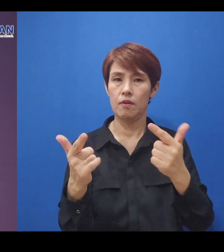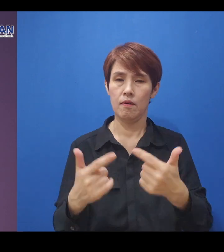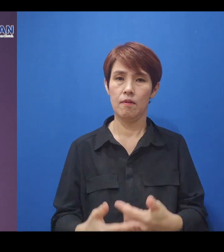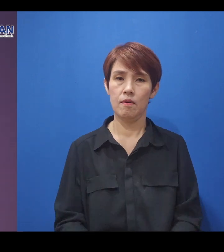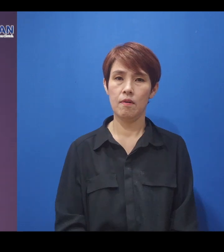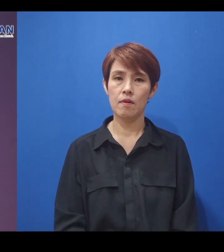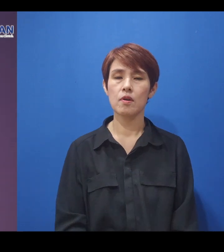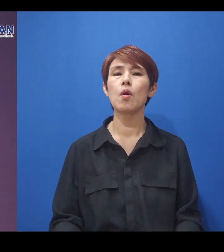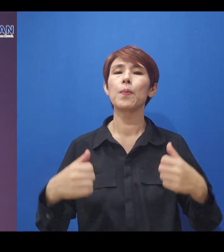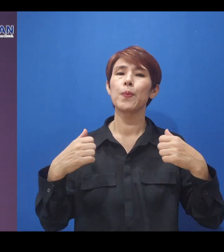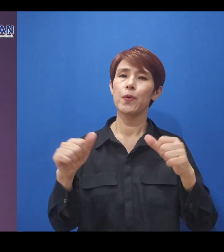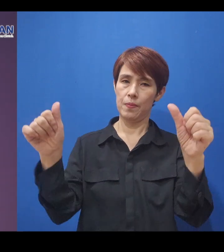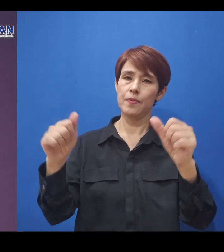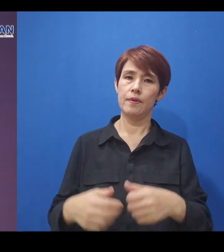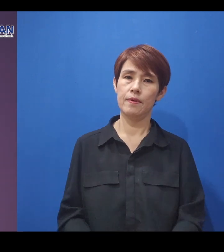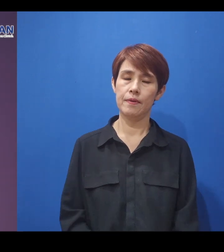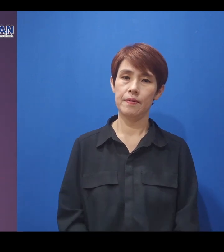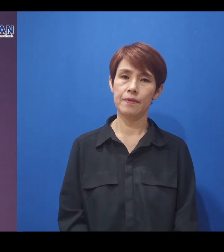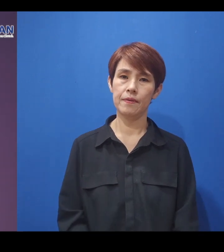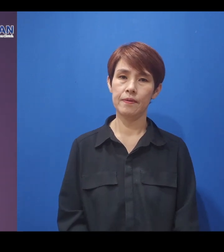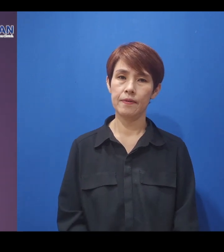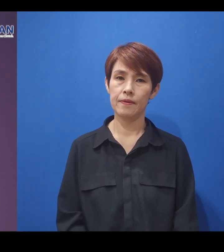근데 그걸 포기해요.